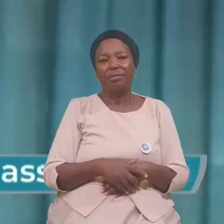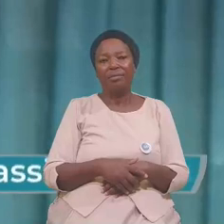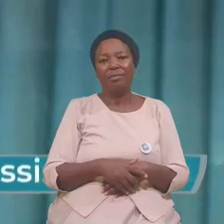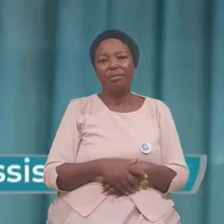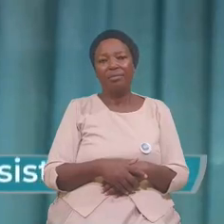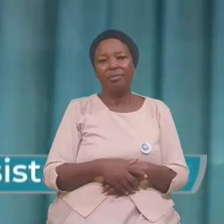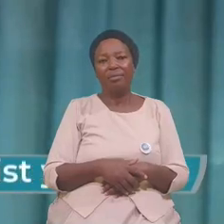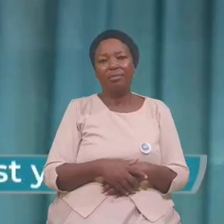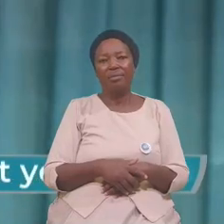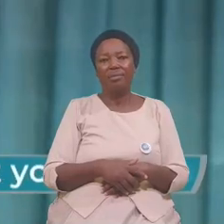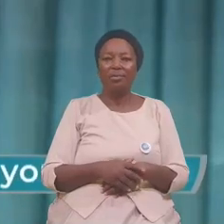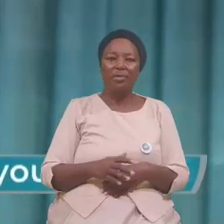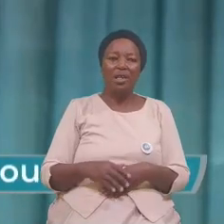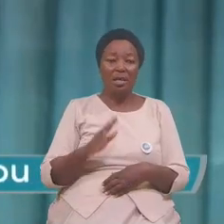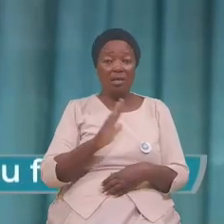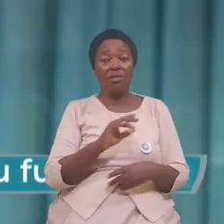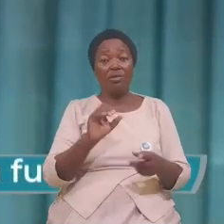Sa situation a changé.